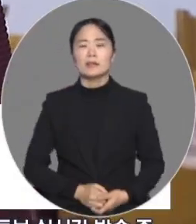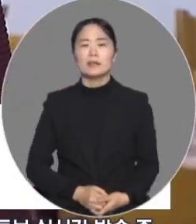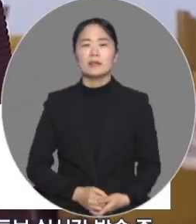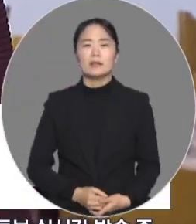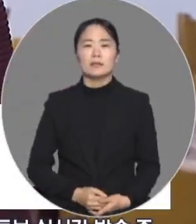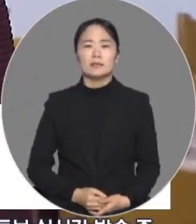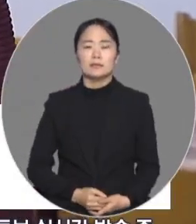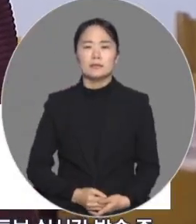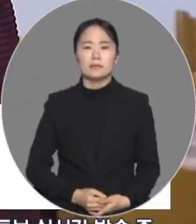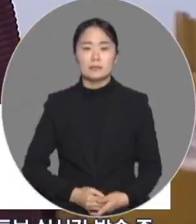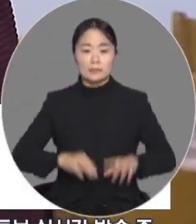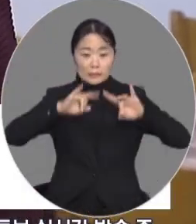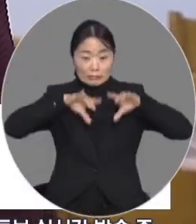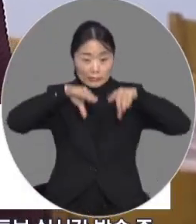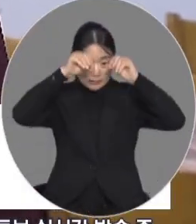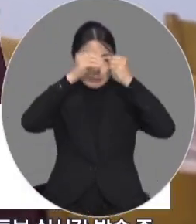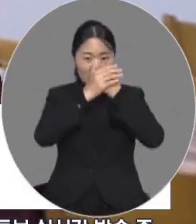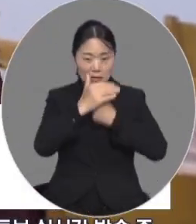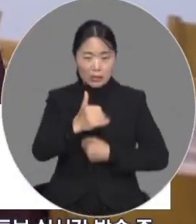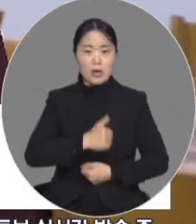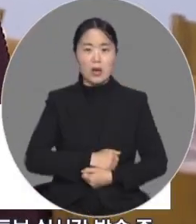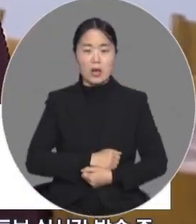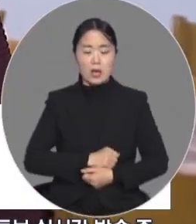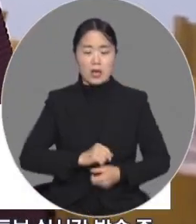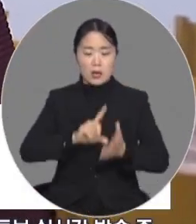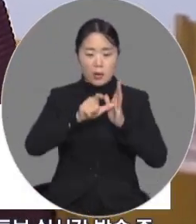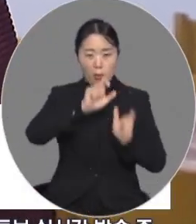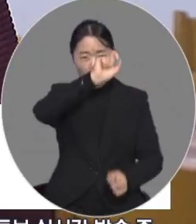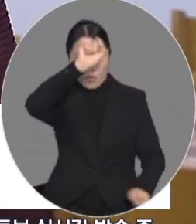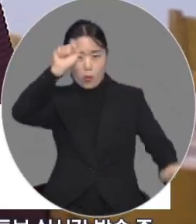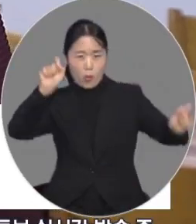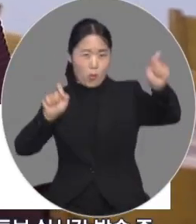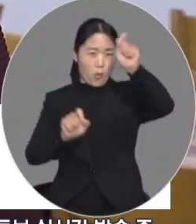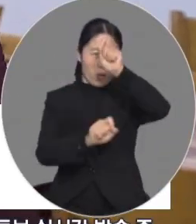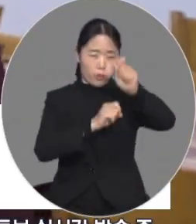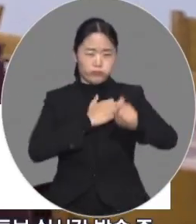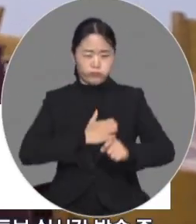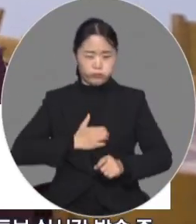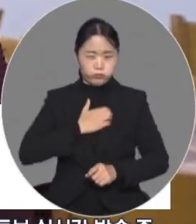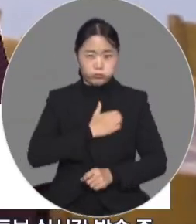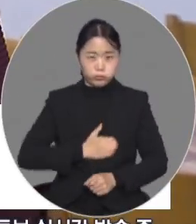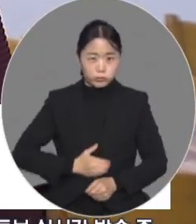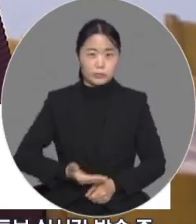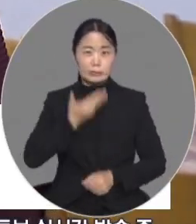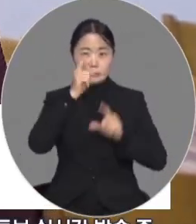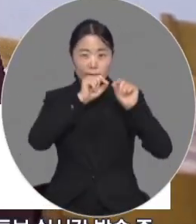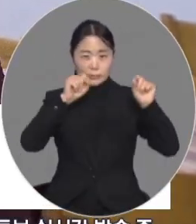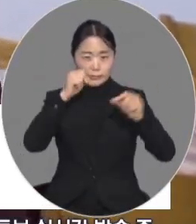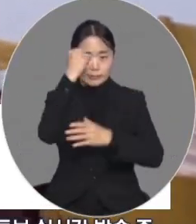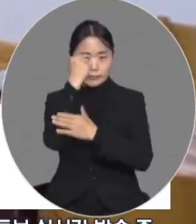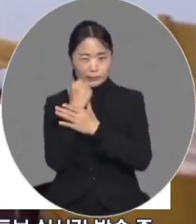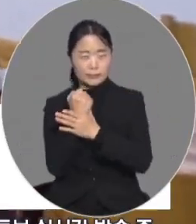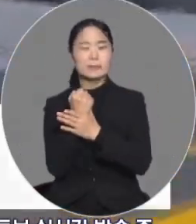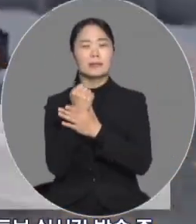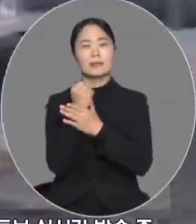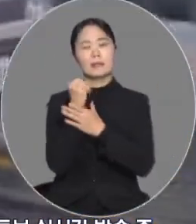그 걱정은 오래 시간이 걸리면은 이제 보관되는 게 음식이 있으니까 그 상할까 싶어가지고 걱정을